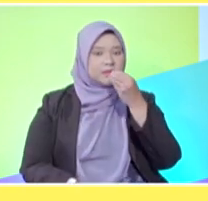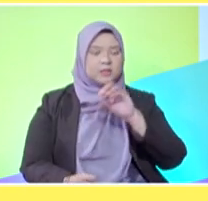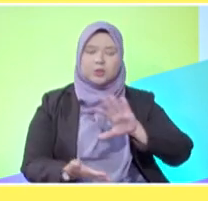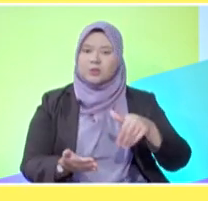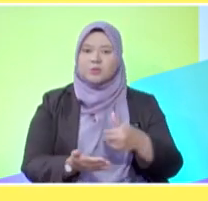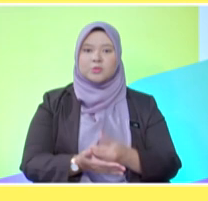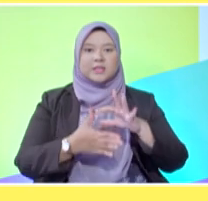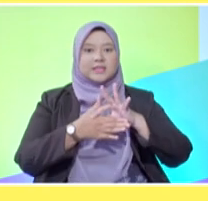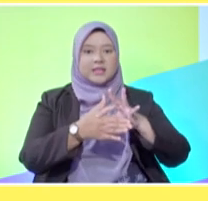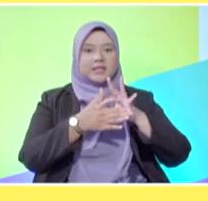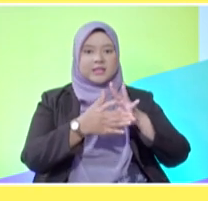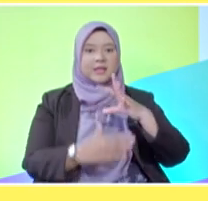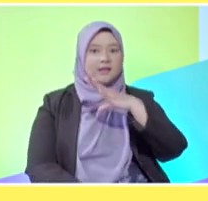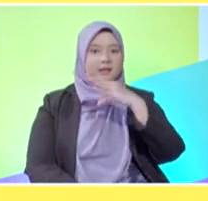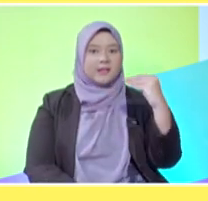tumbuh-tumbuhan